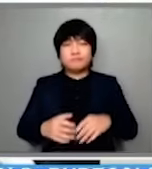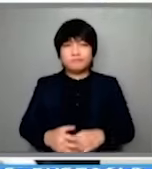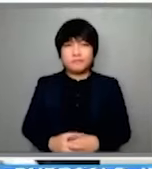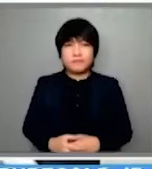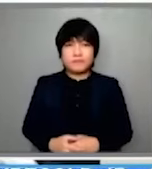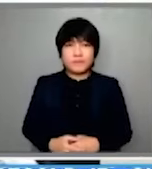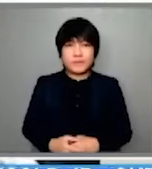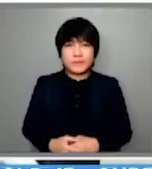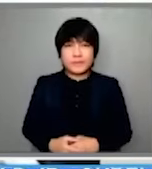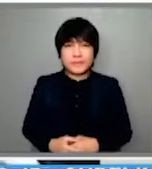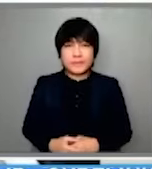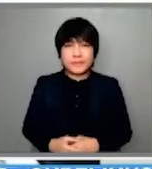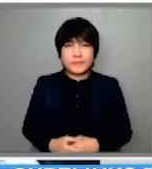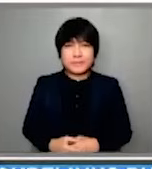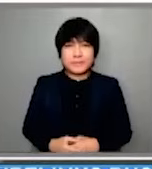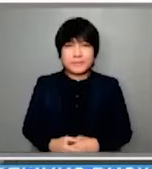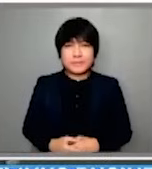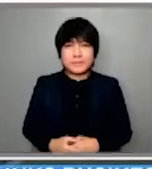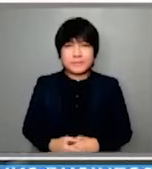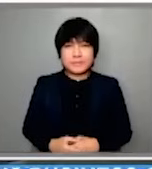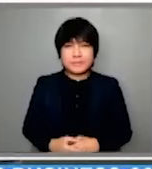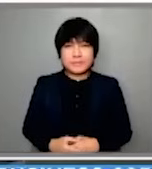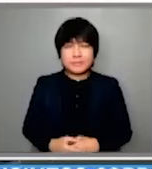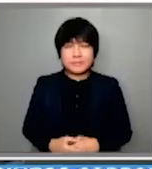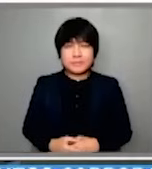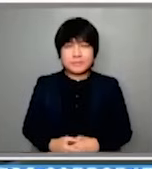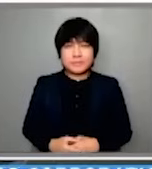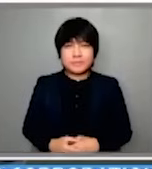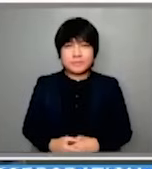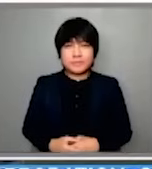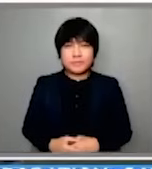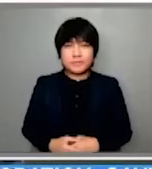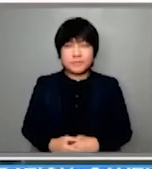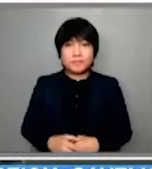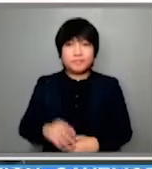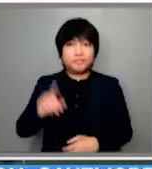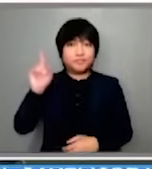you really have to have your determination. Sobrang proud.